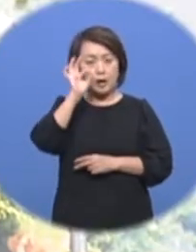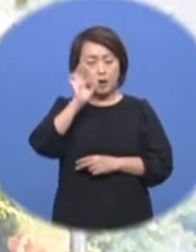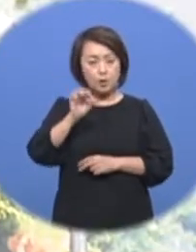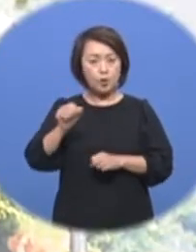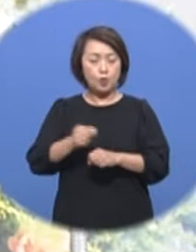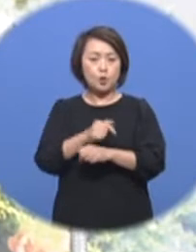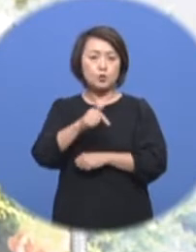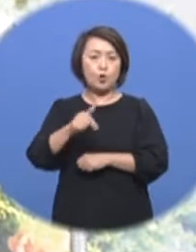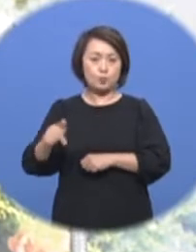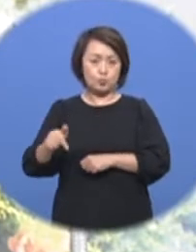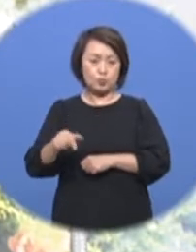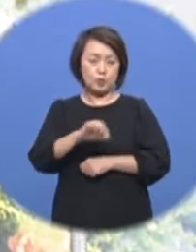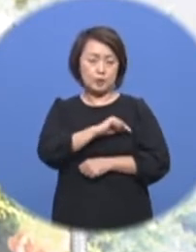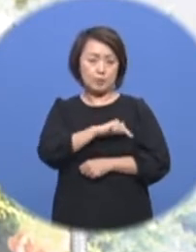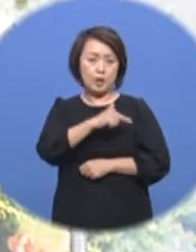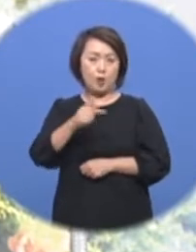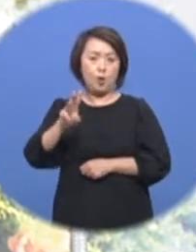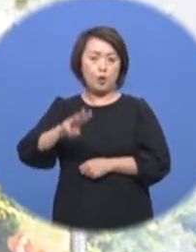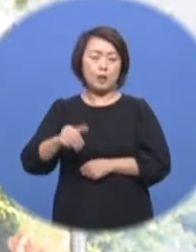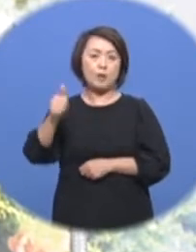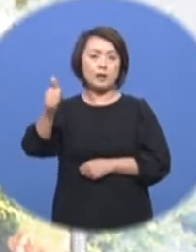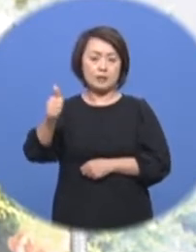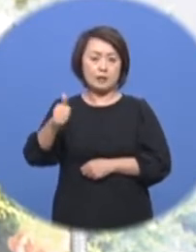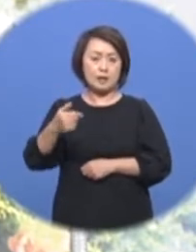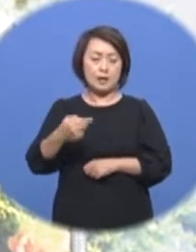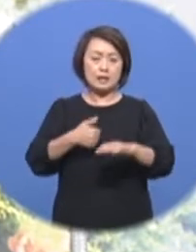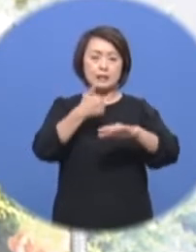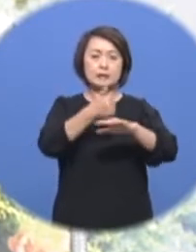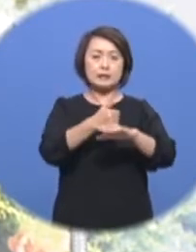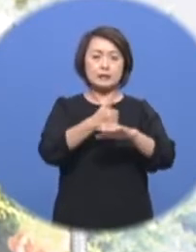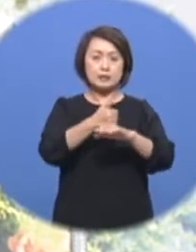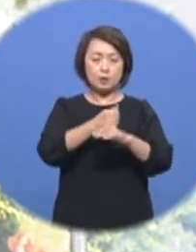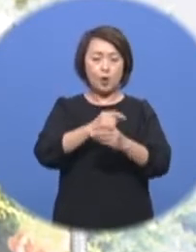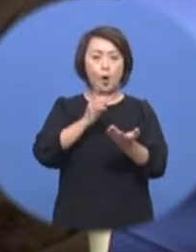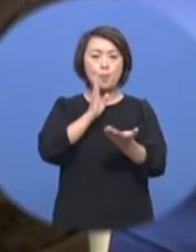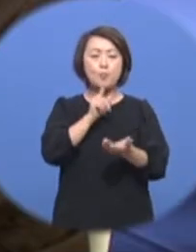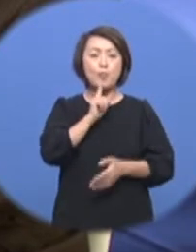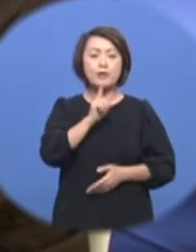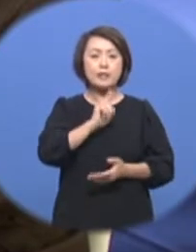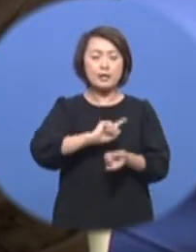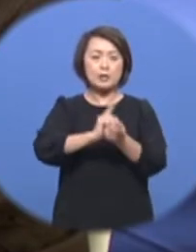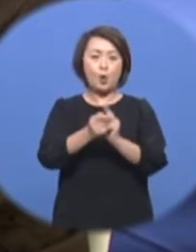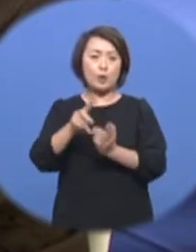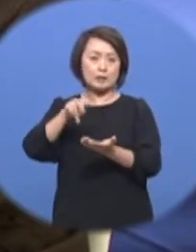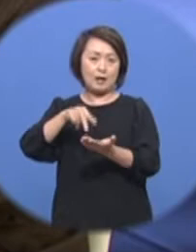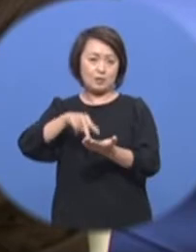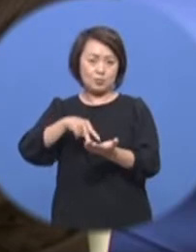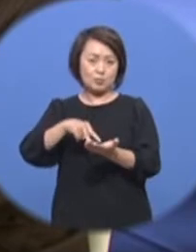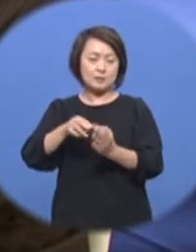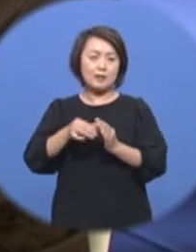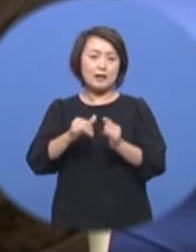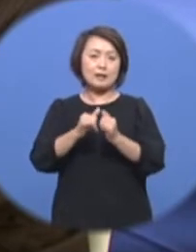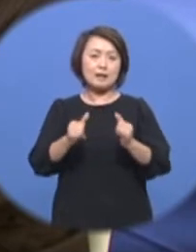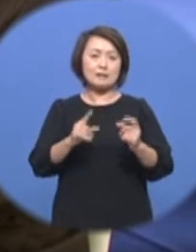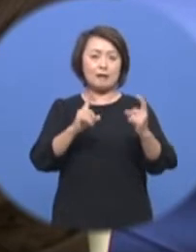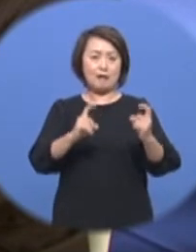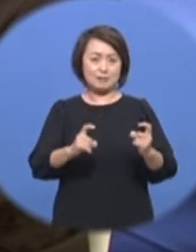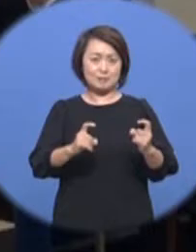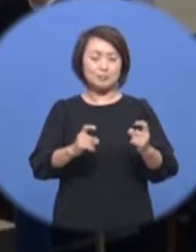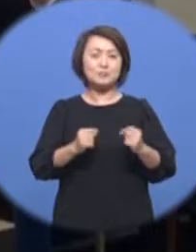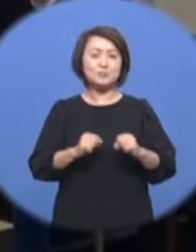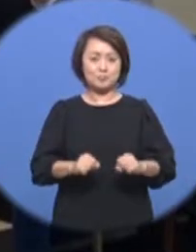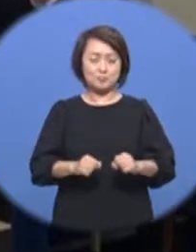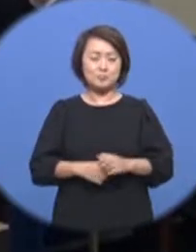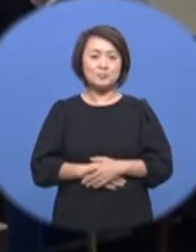政策参事が里坂知事のメッセージを代読したほか、関係者が挨拶しました。